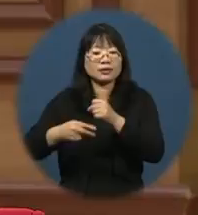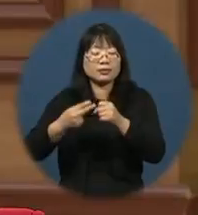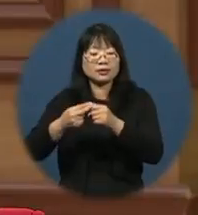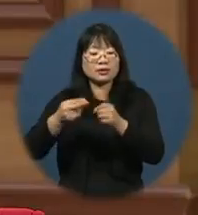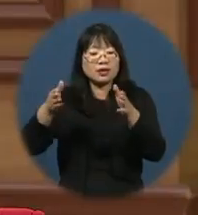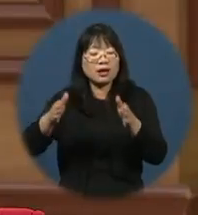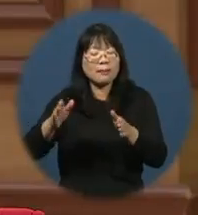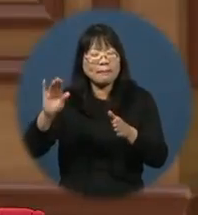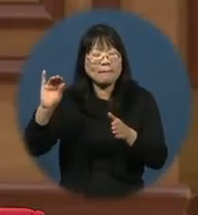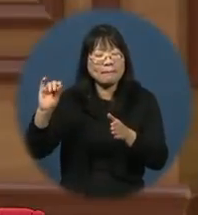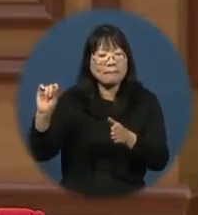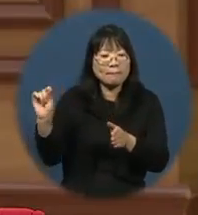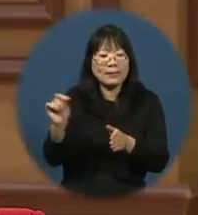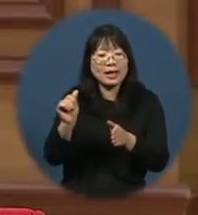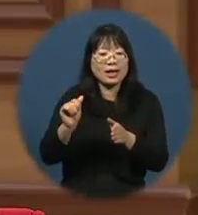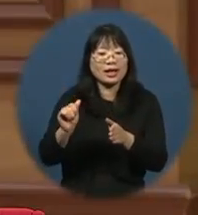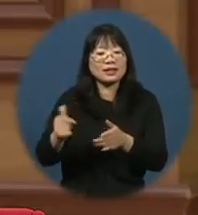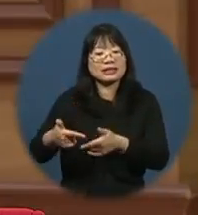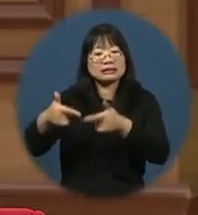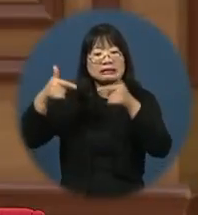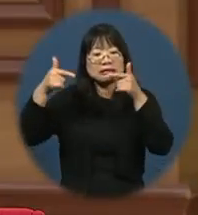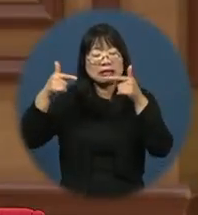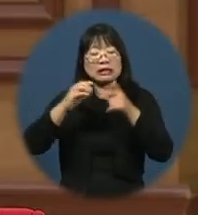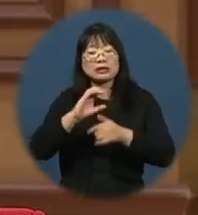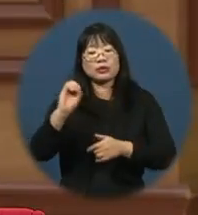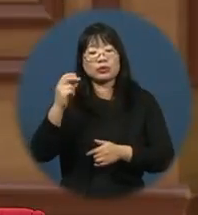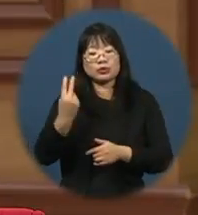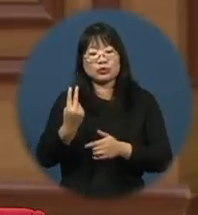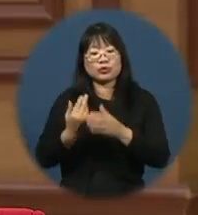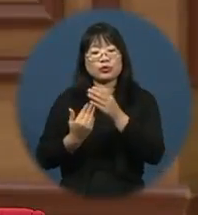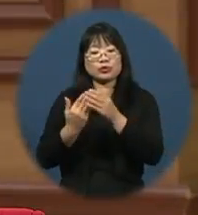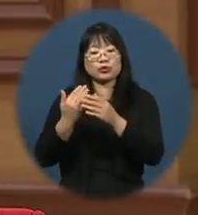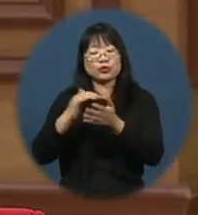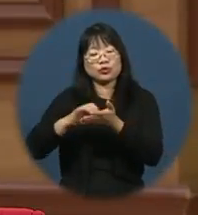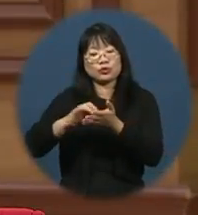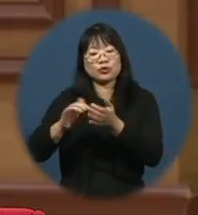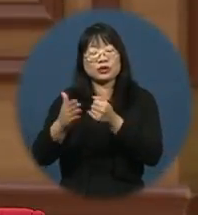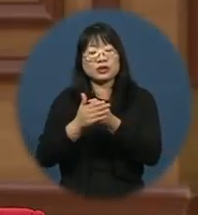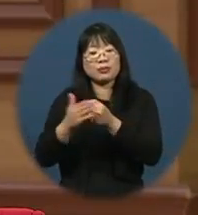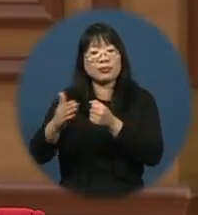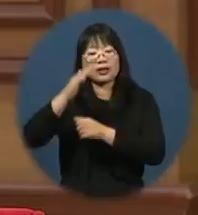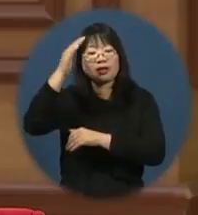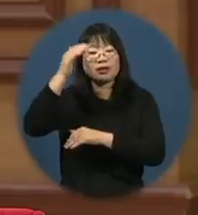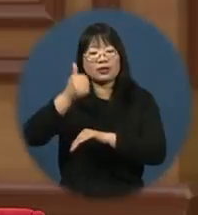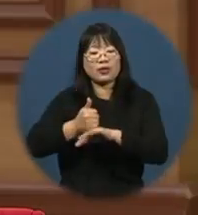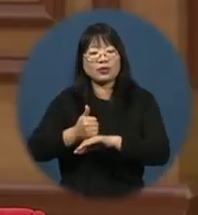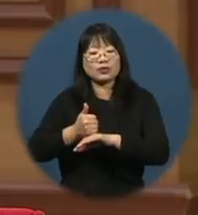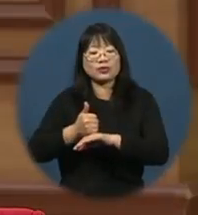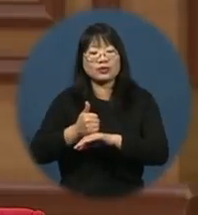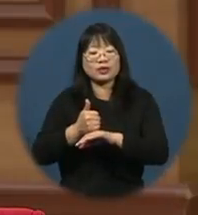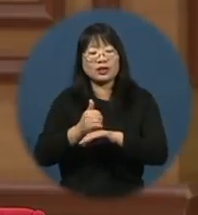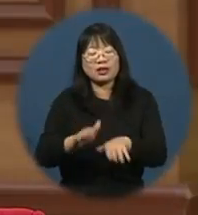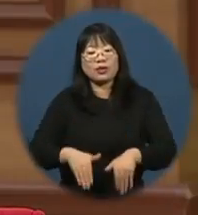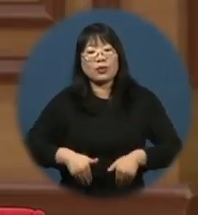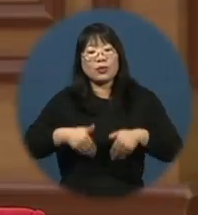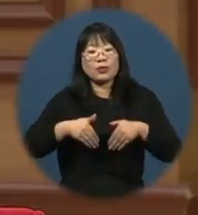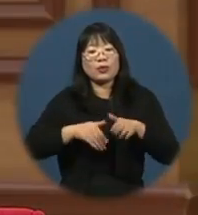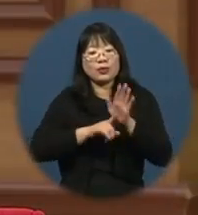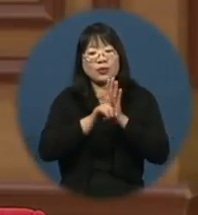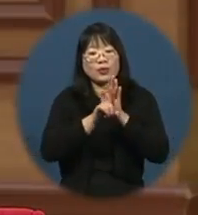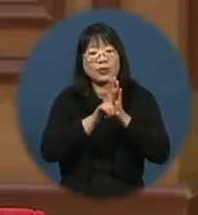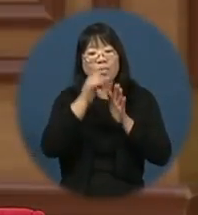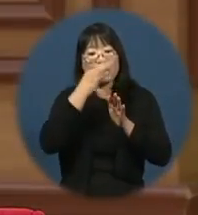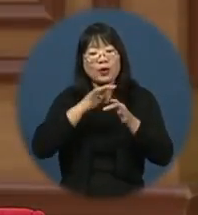증가하는 이산화탄소이기 때문에 예, 예. 그 이산화탄소가 결국 온실효과를 유발해서